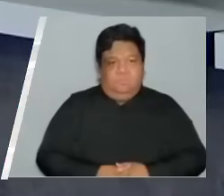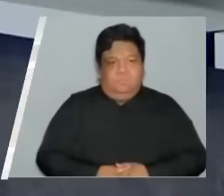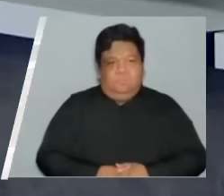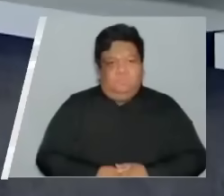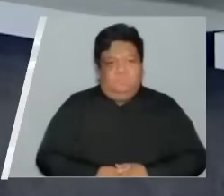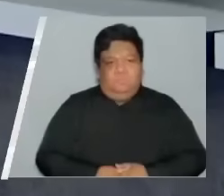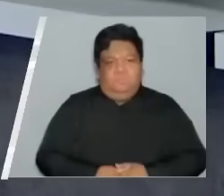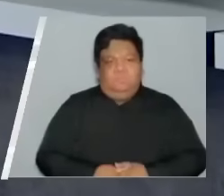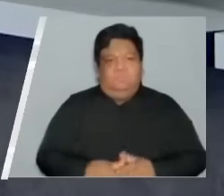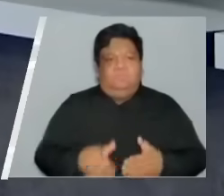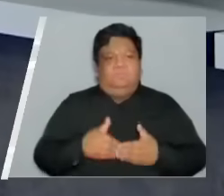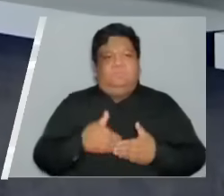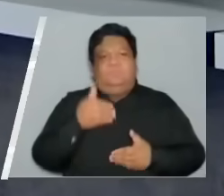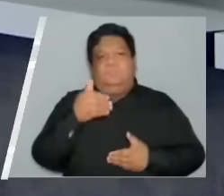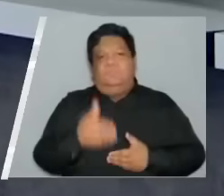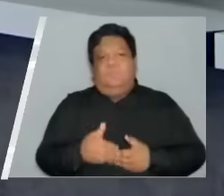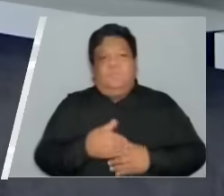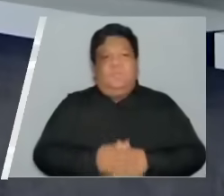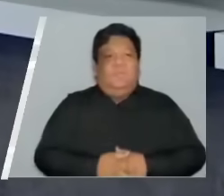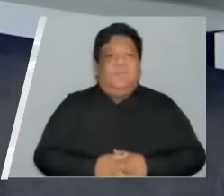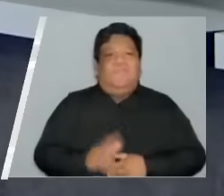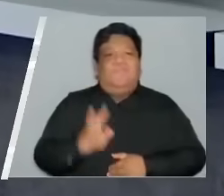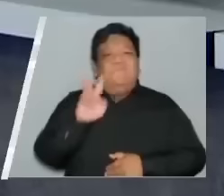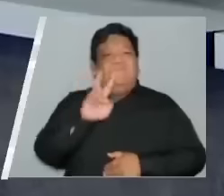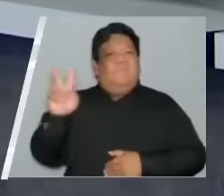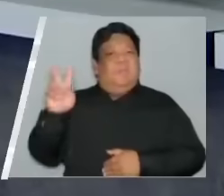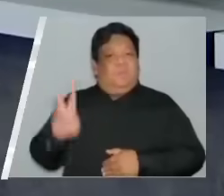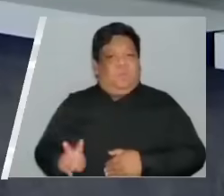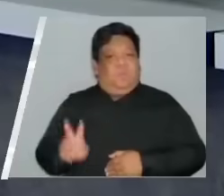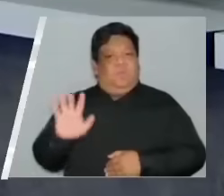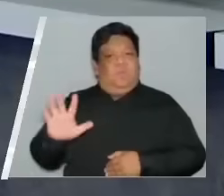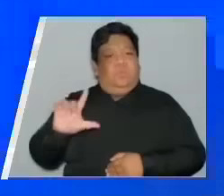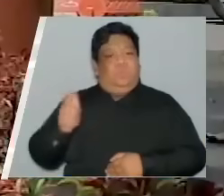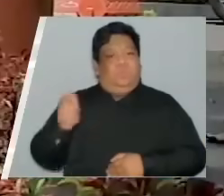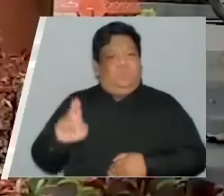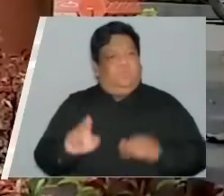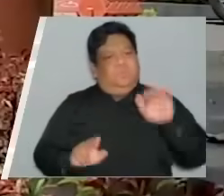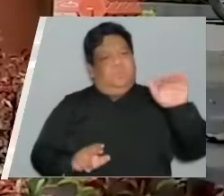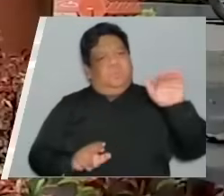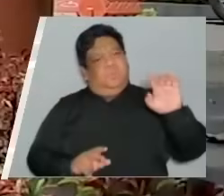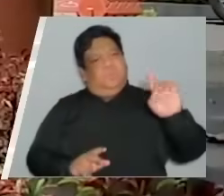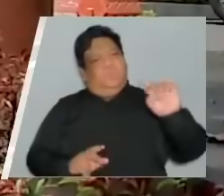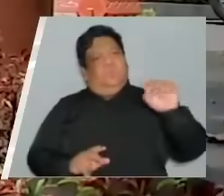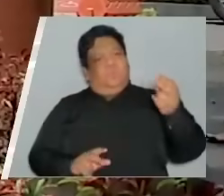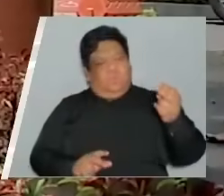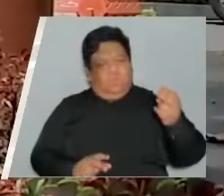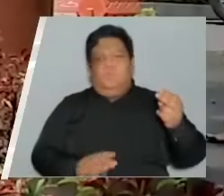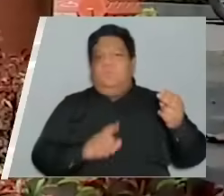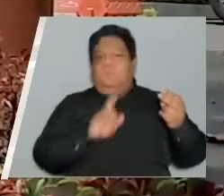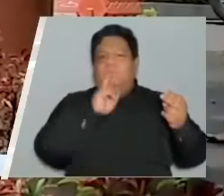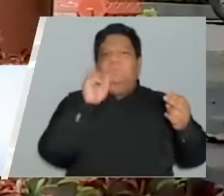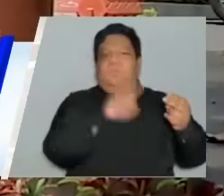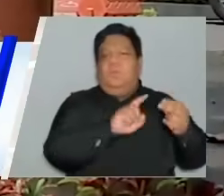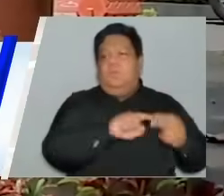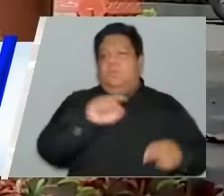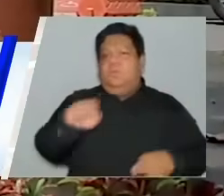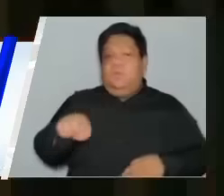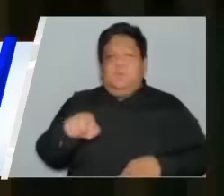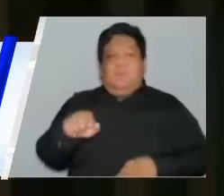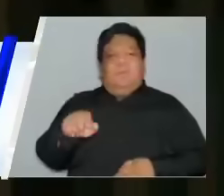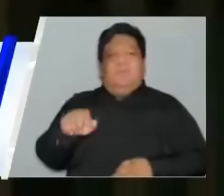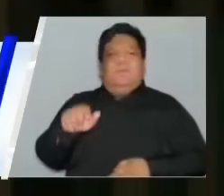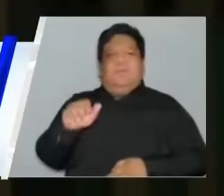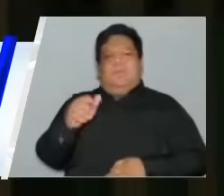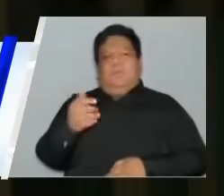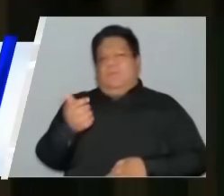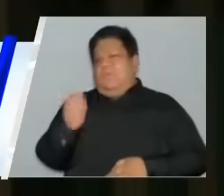Hiniling ng lokal na pamahalaan ng Valenzuela sa Department of Health na suspindihin ang license to operate ng Allied Care Experts o ACE Medical Center. Ito'y